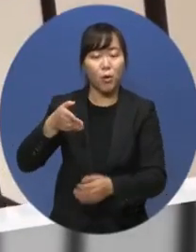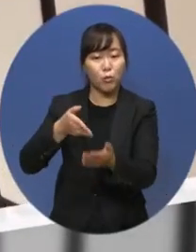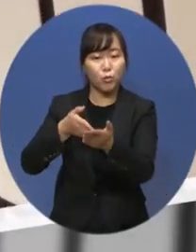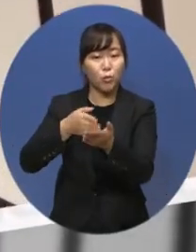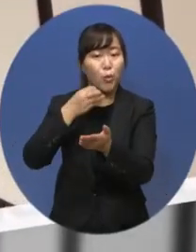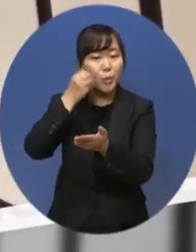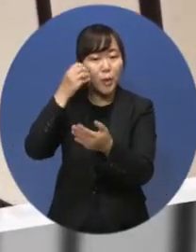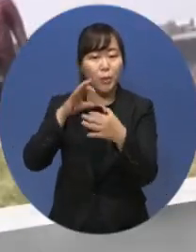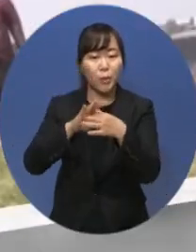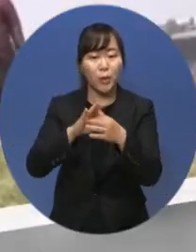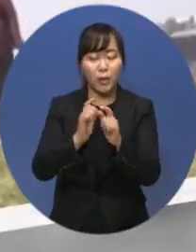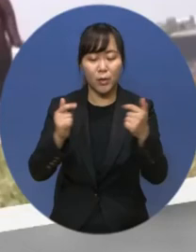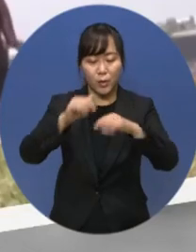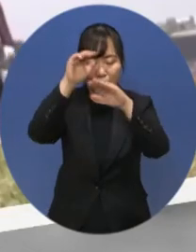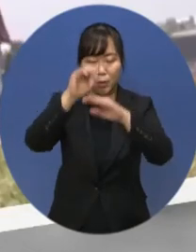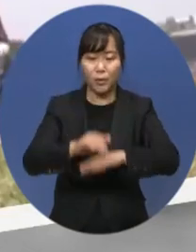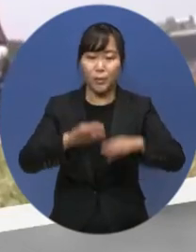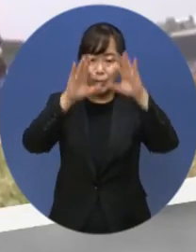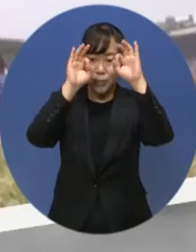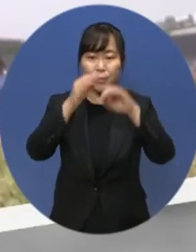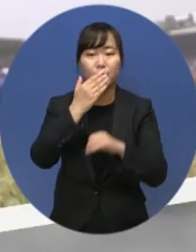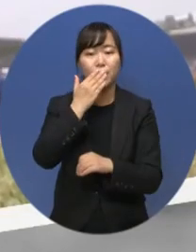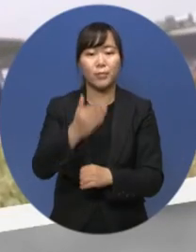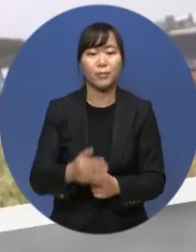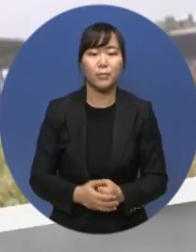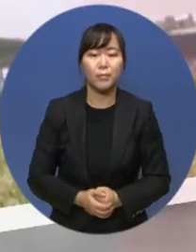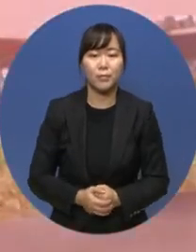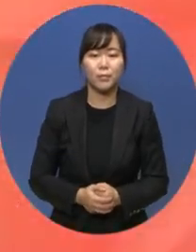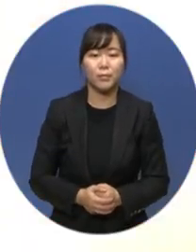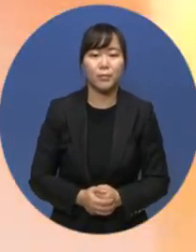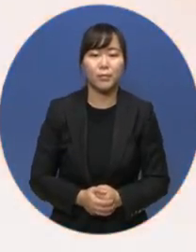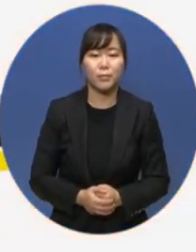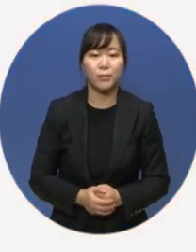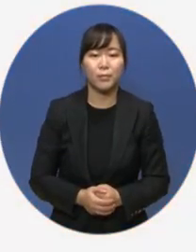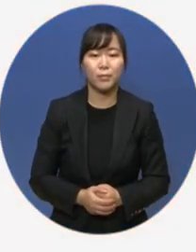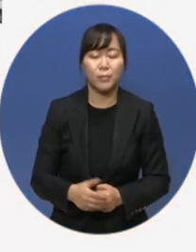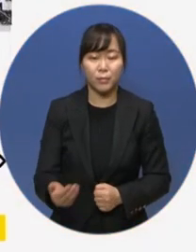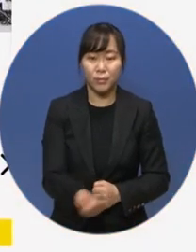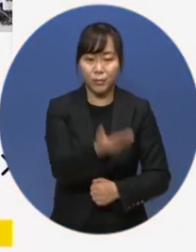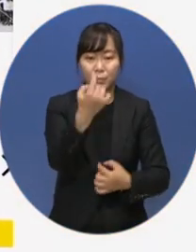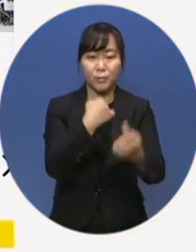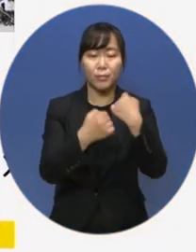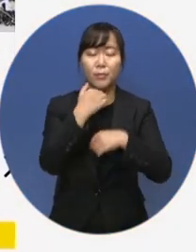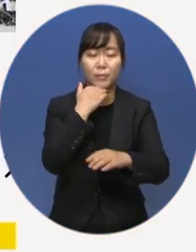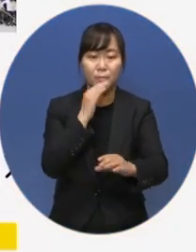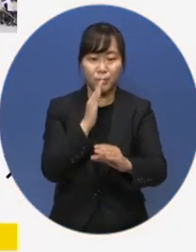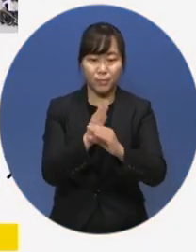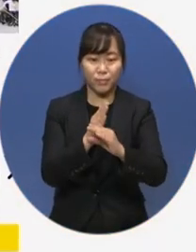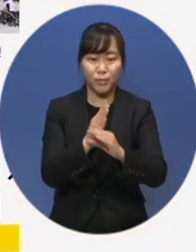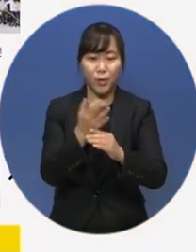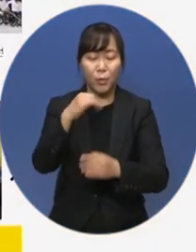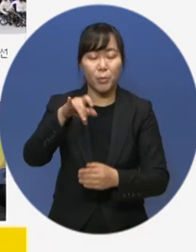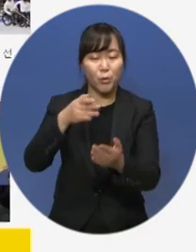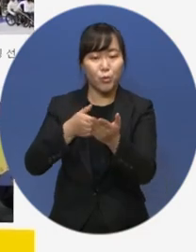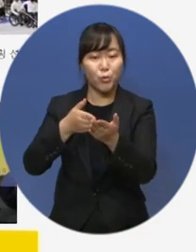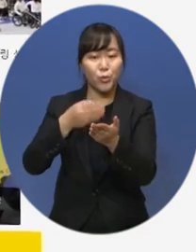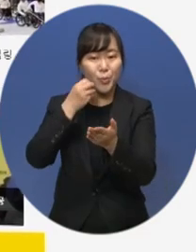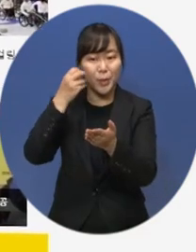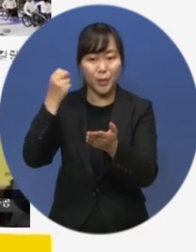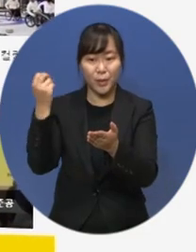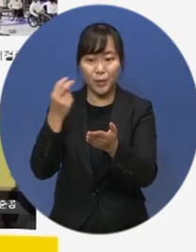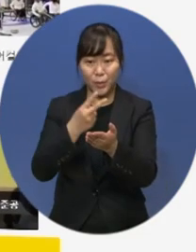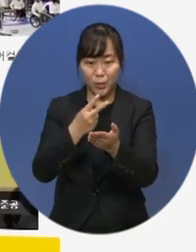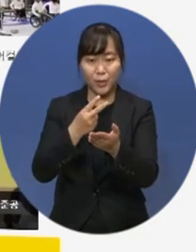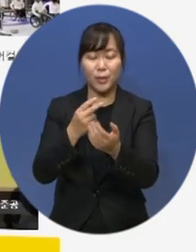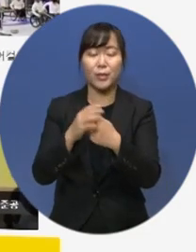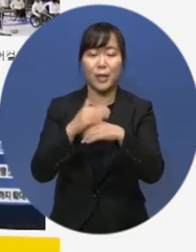웰페어뉴스 홈페이지를 통해 보다 다양한 소식을 접할 수 있습니다. 시청자 여러분의 제보를 기다립니다. 웰페어뉴스